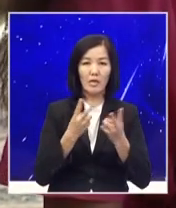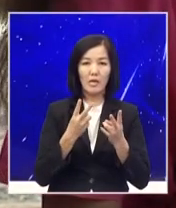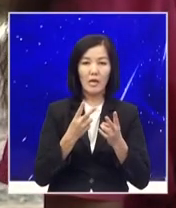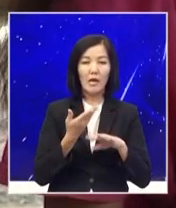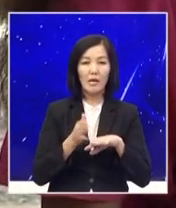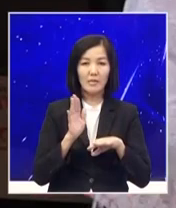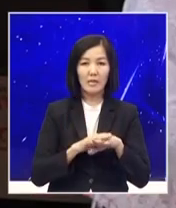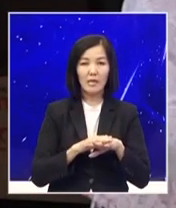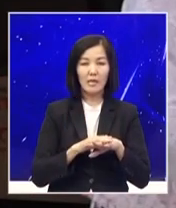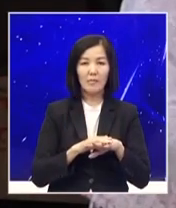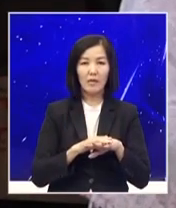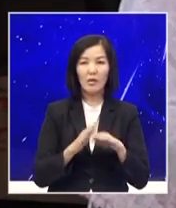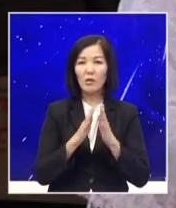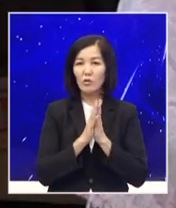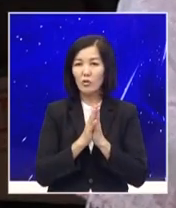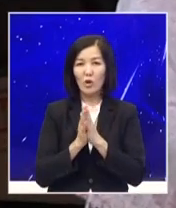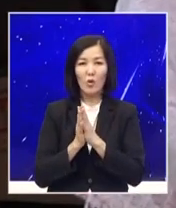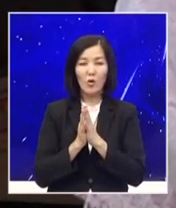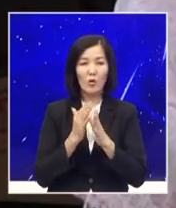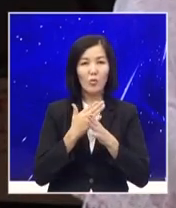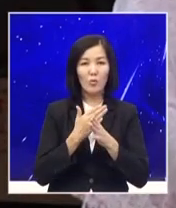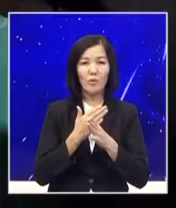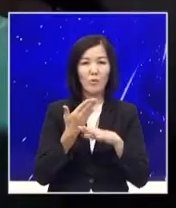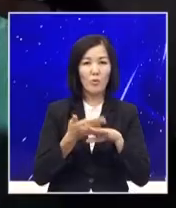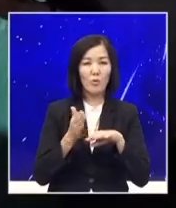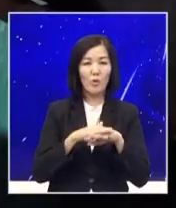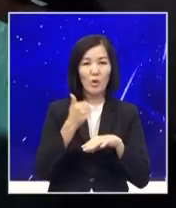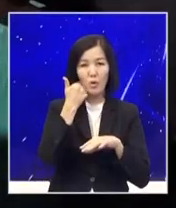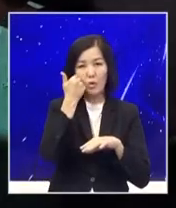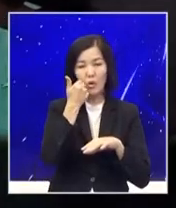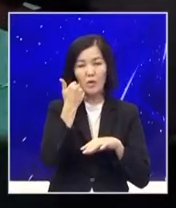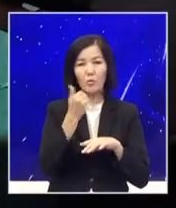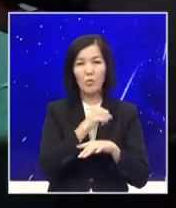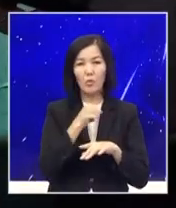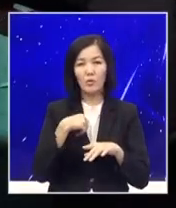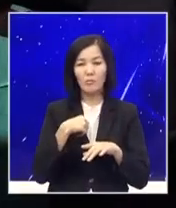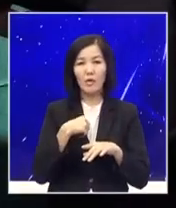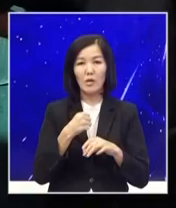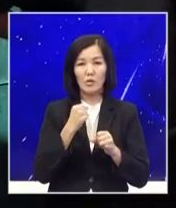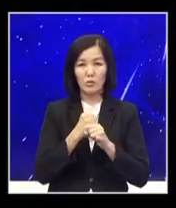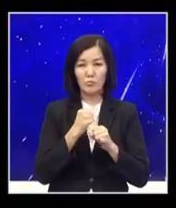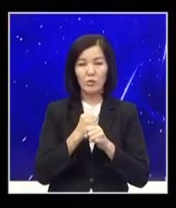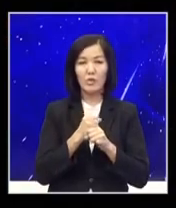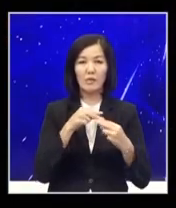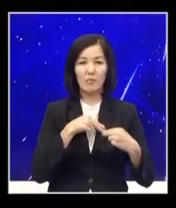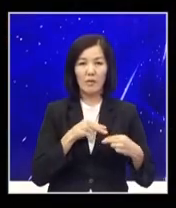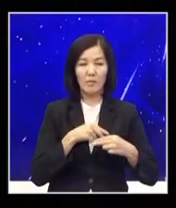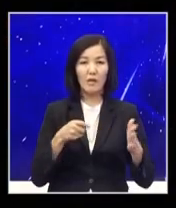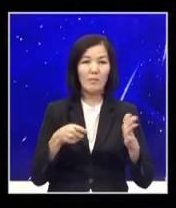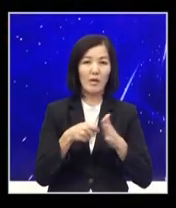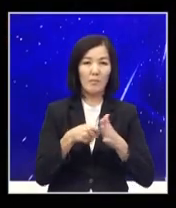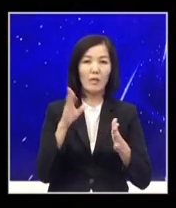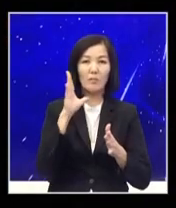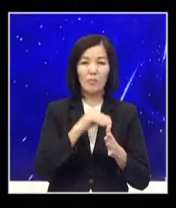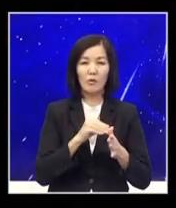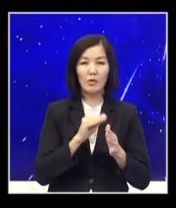қиналып жатыр. Біреуге алақан жайып, өзгеден көмек сұрауға ыңғайсыз. Екі қолым барда отбасымды асыраймын дейді. Жалпы Әсия